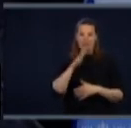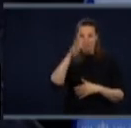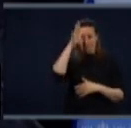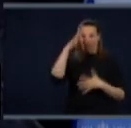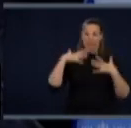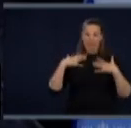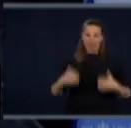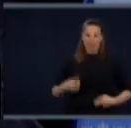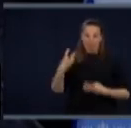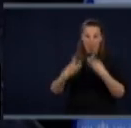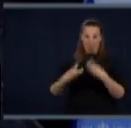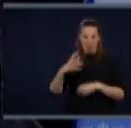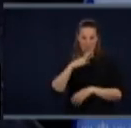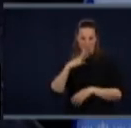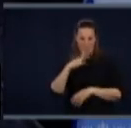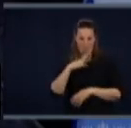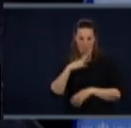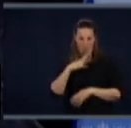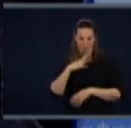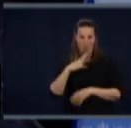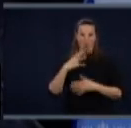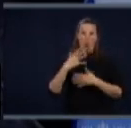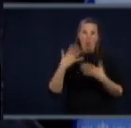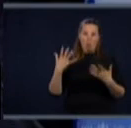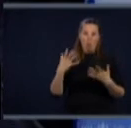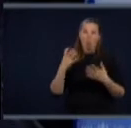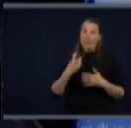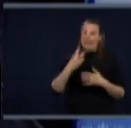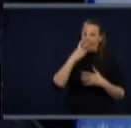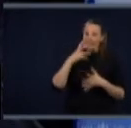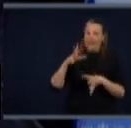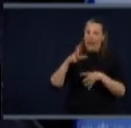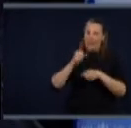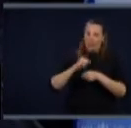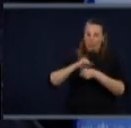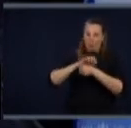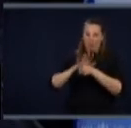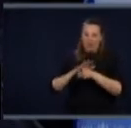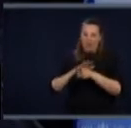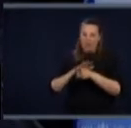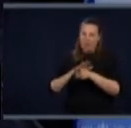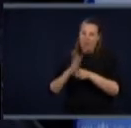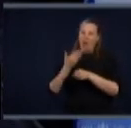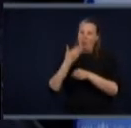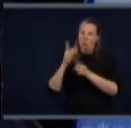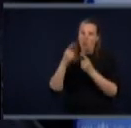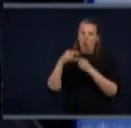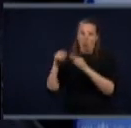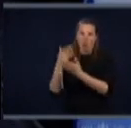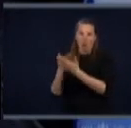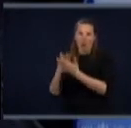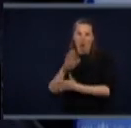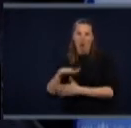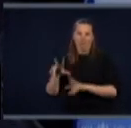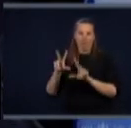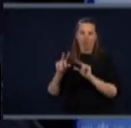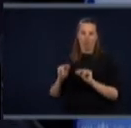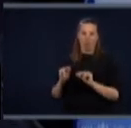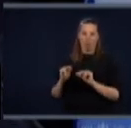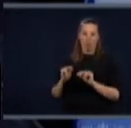pourraient avoir tous les deux des problèmes de santé gardent leur enfant à la maison pour ce stade-ci. Mais il y aura, pour